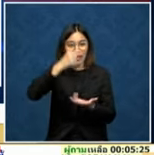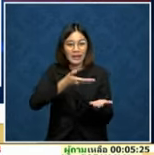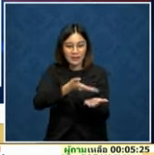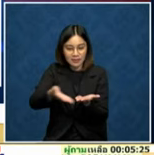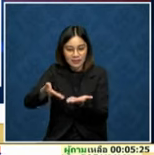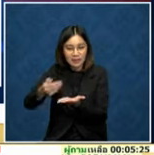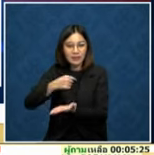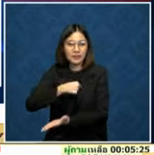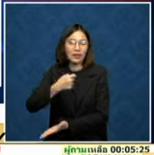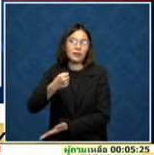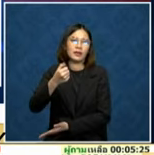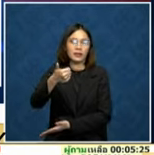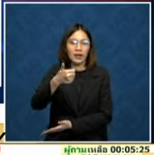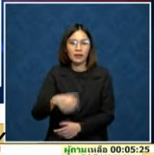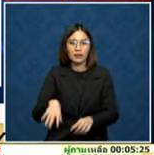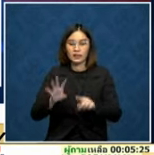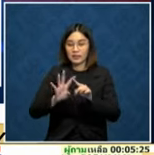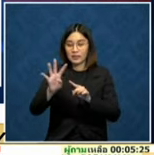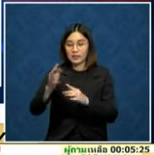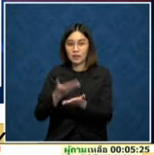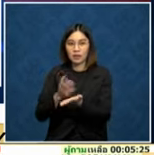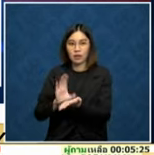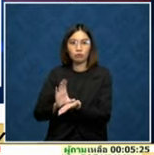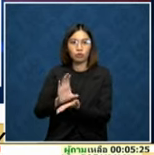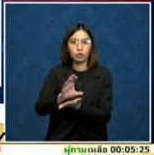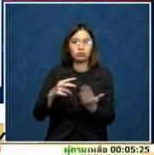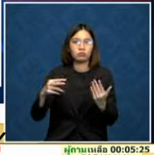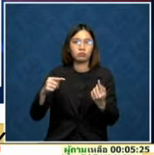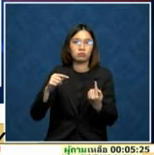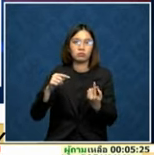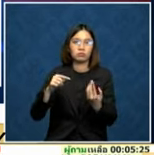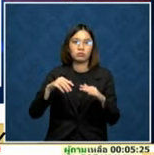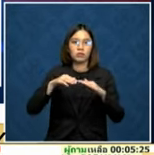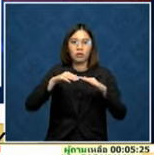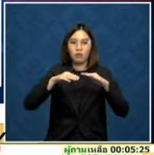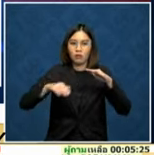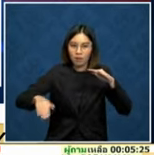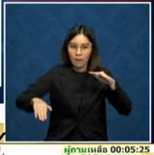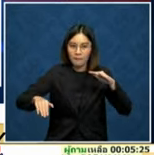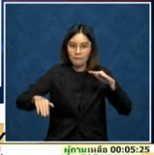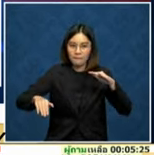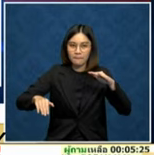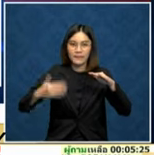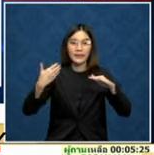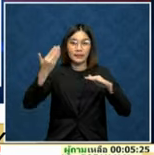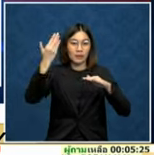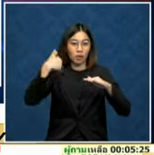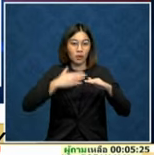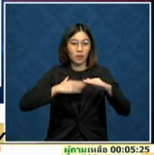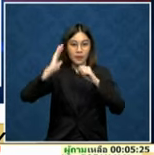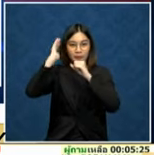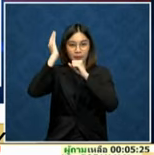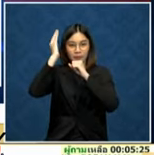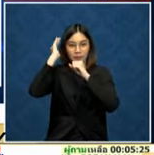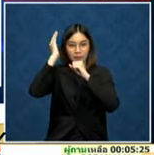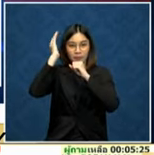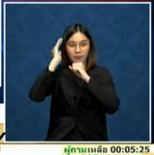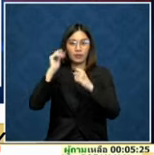ครับข้อที่ 4 คอการลงทุนก็ตับนะครับอย่ที่ผมเคยแ้งให้ทาง